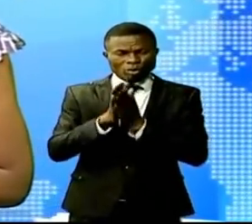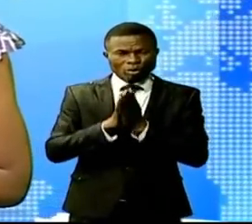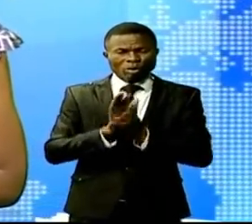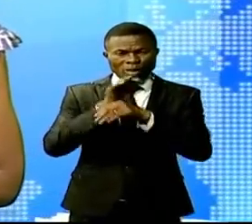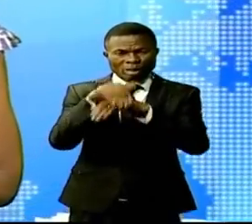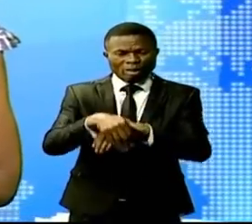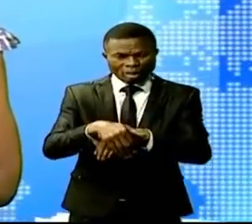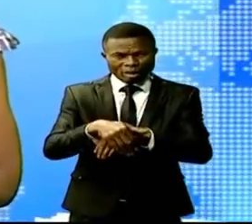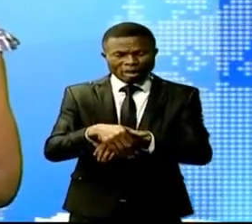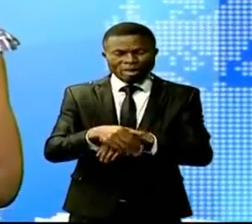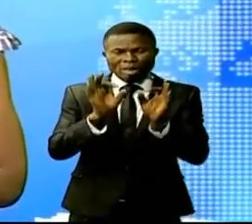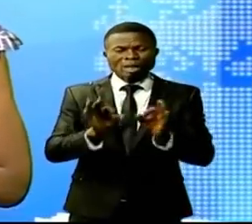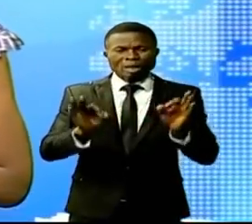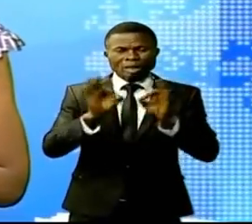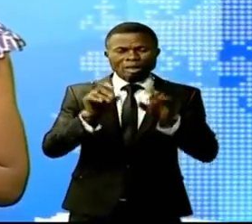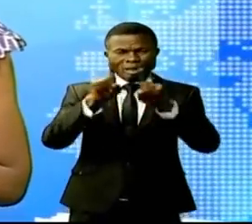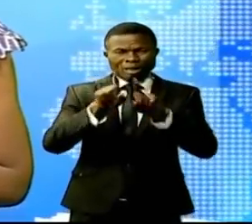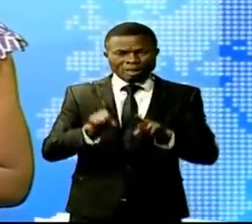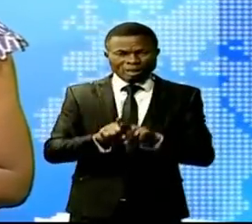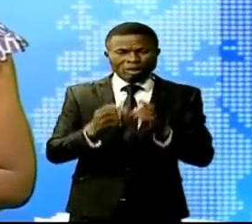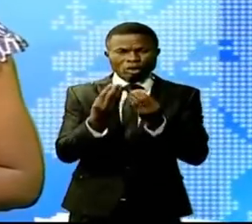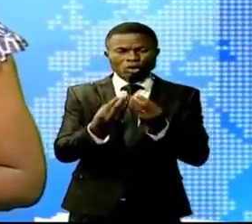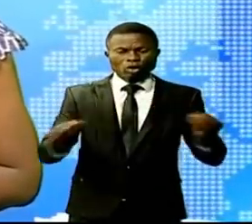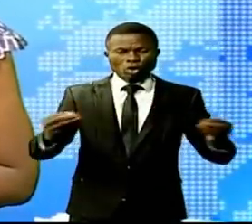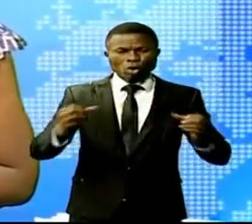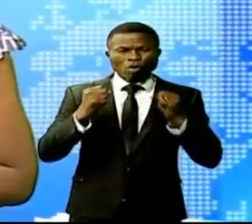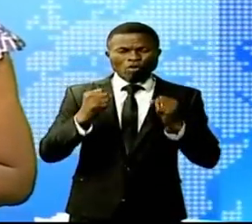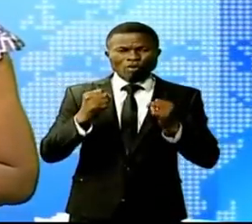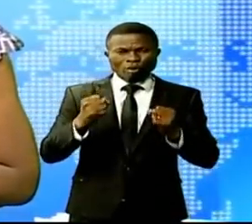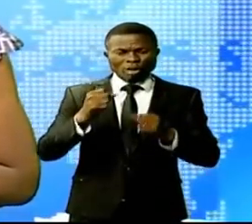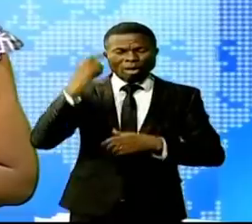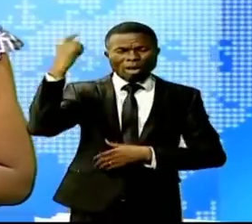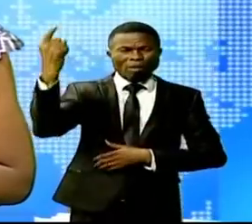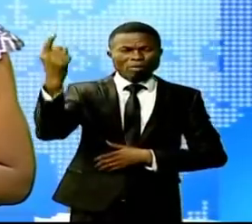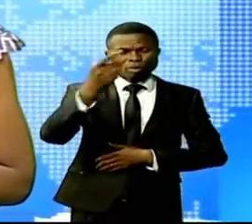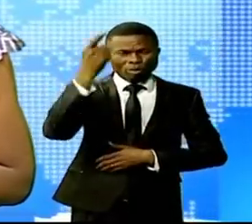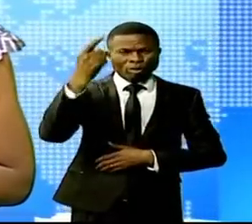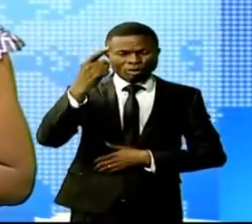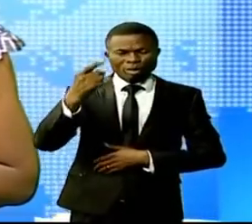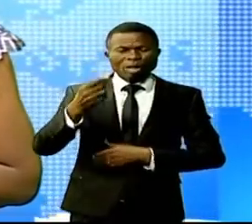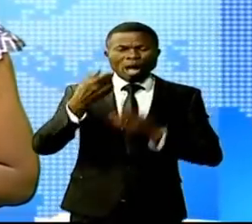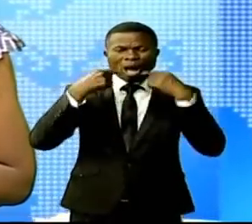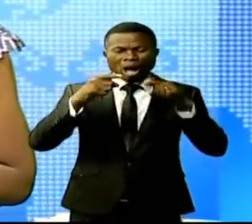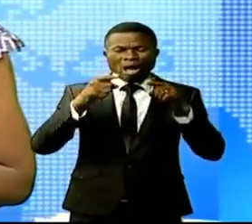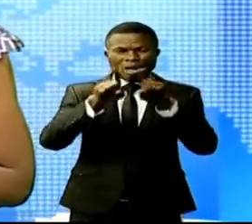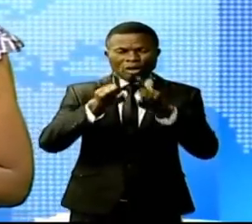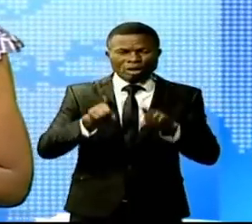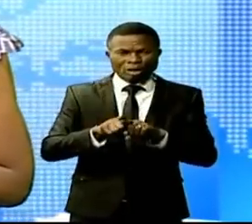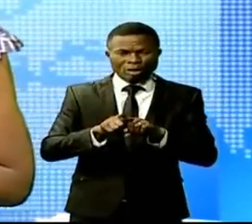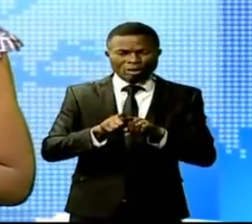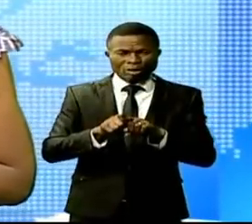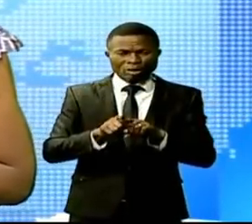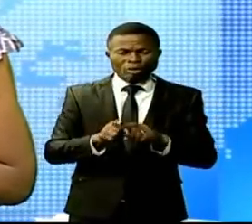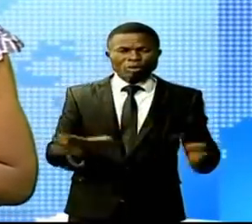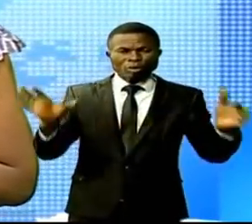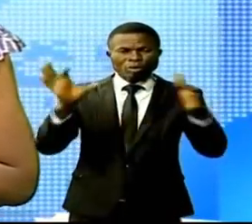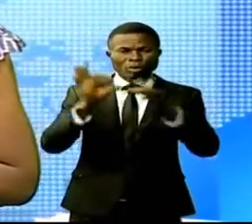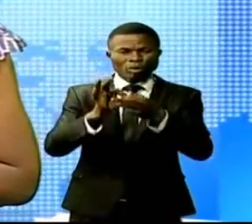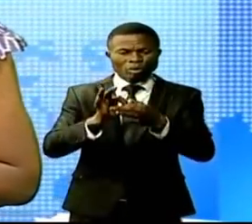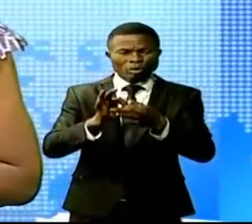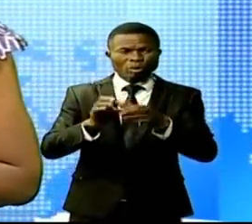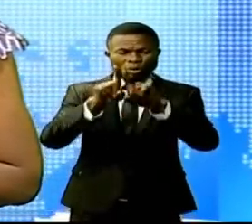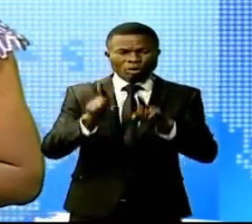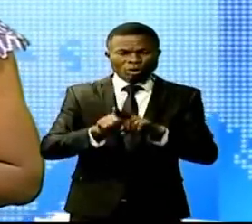d'insister sur la nécessité d'une solidarité mondiale et de rappeler notre interconnexion